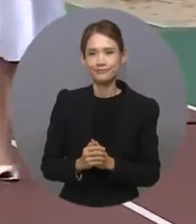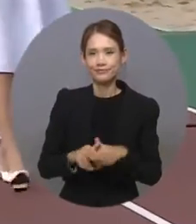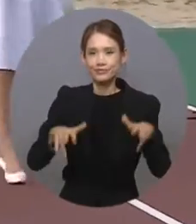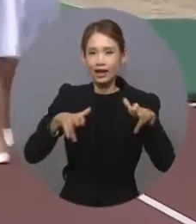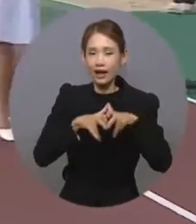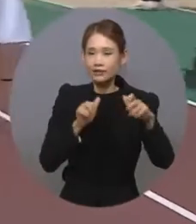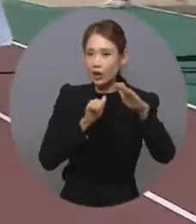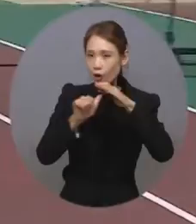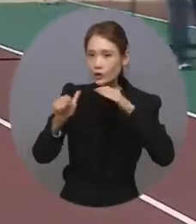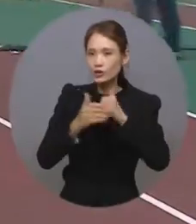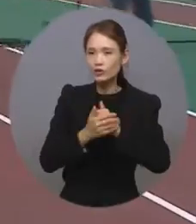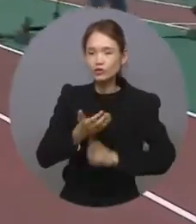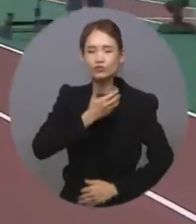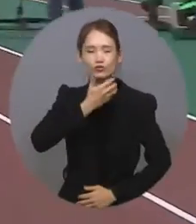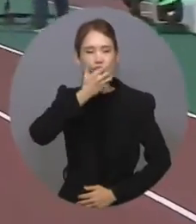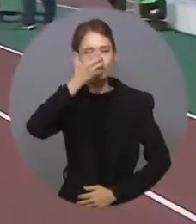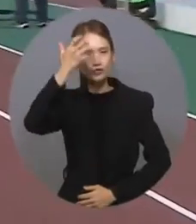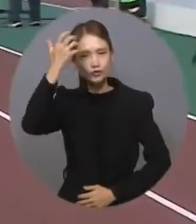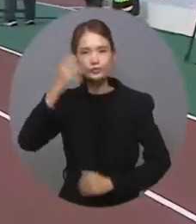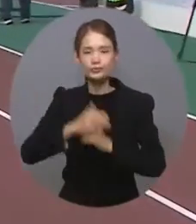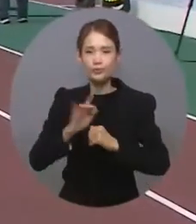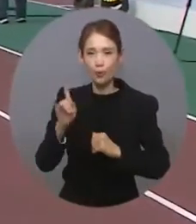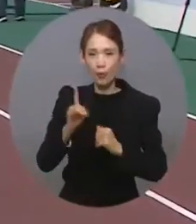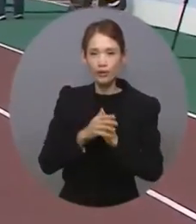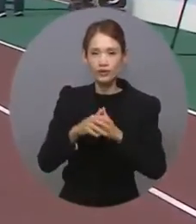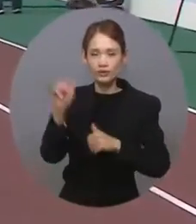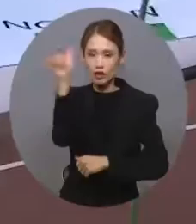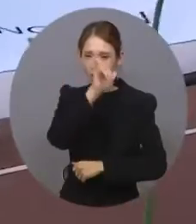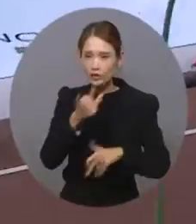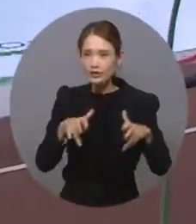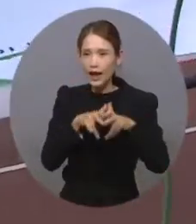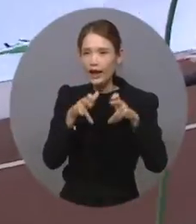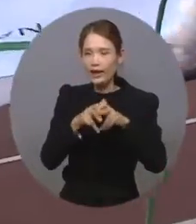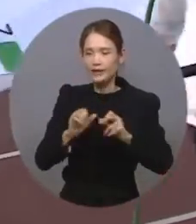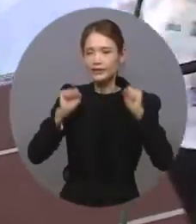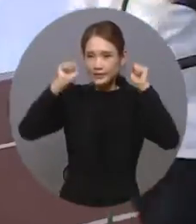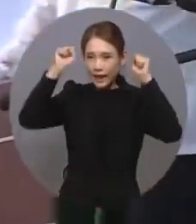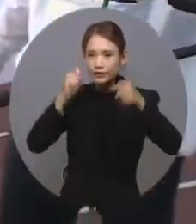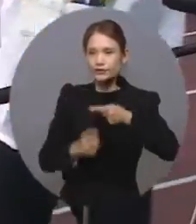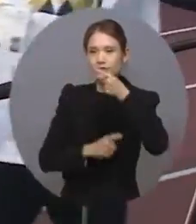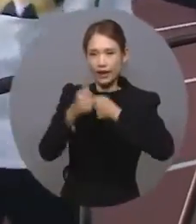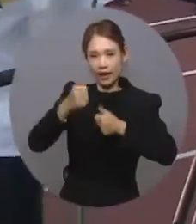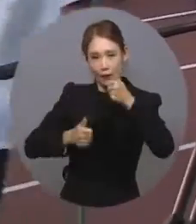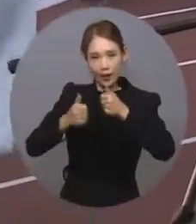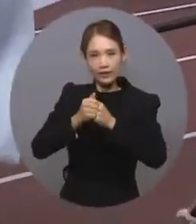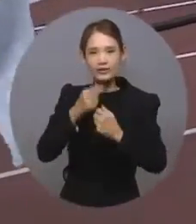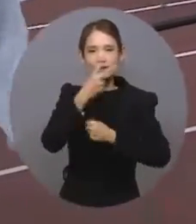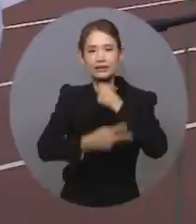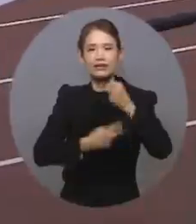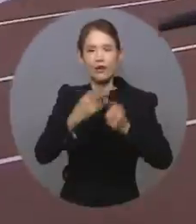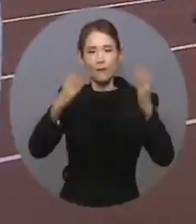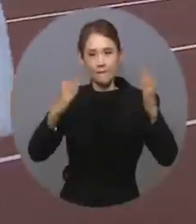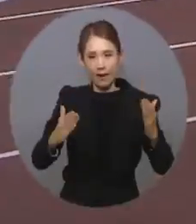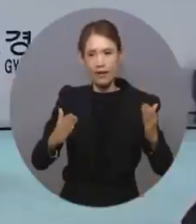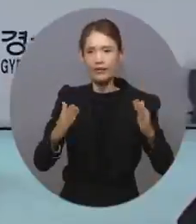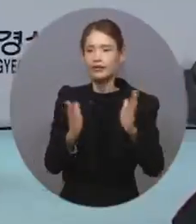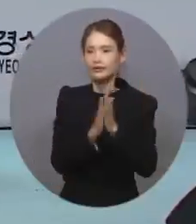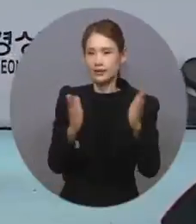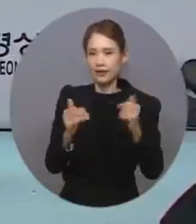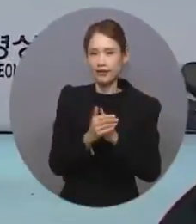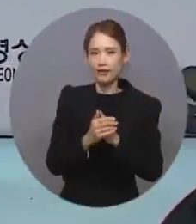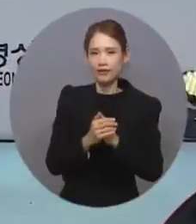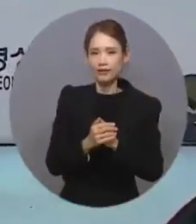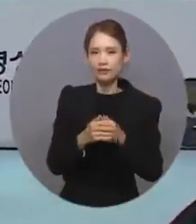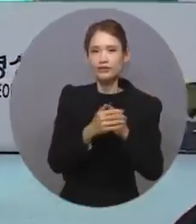장애인 선수들이 펼치는 꿈의 무대. 전국 장애인 체전이 2년 만에 우리 곁으로 돌아왔습니다. 지난 20일